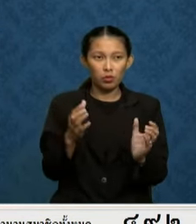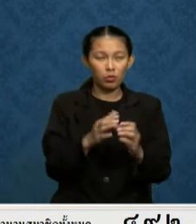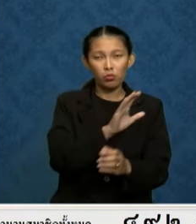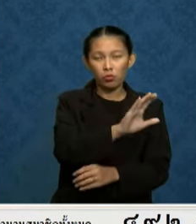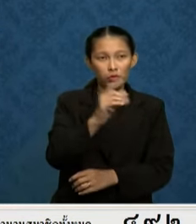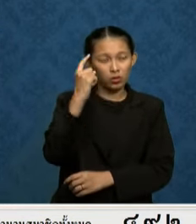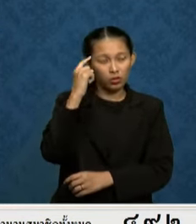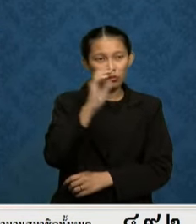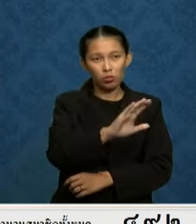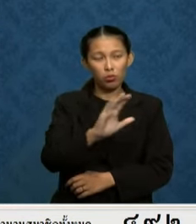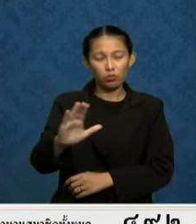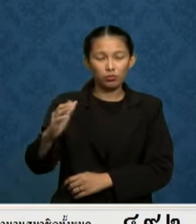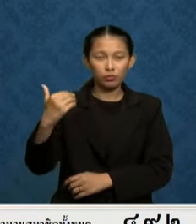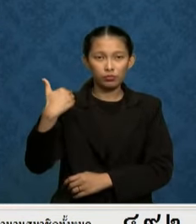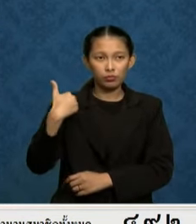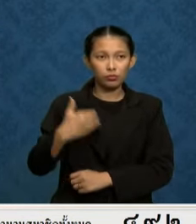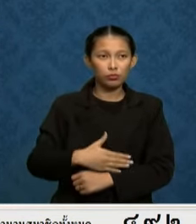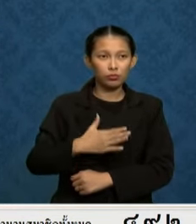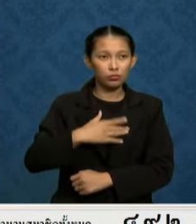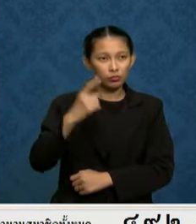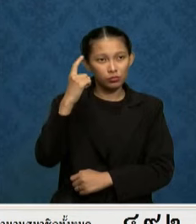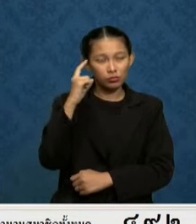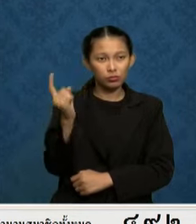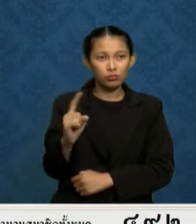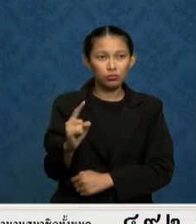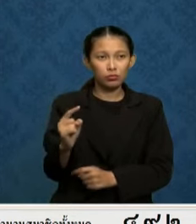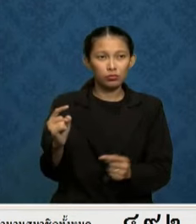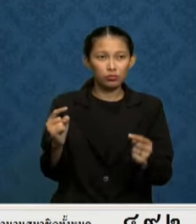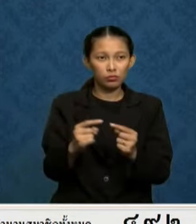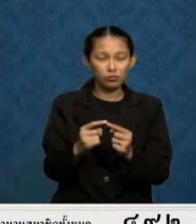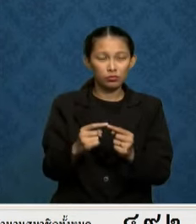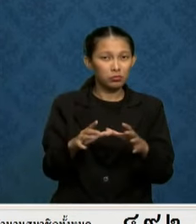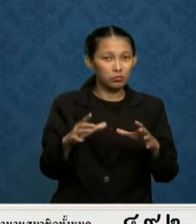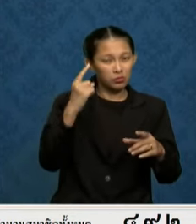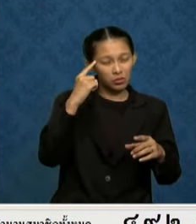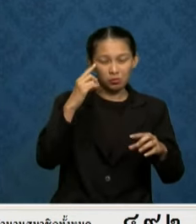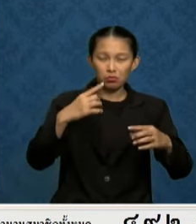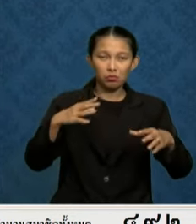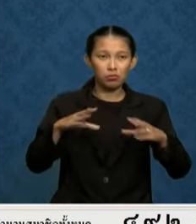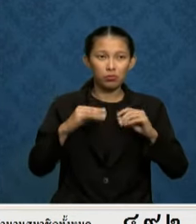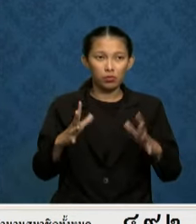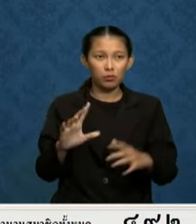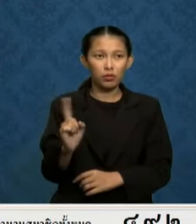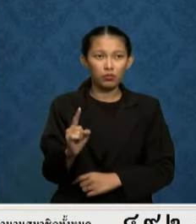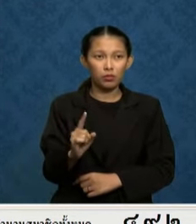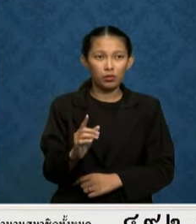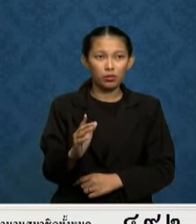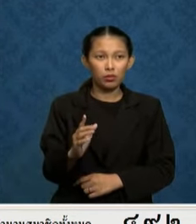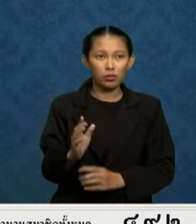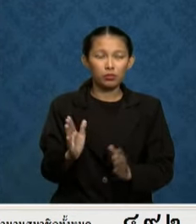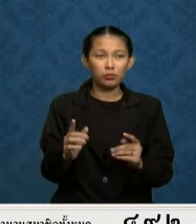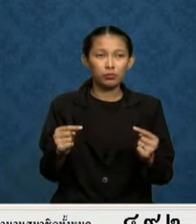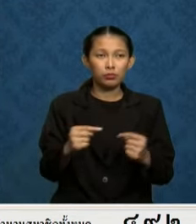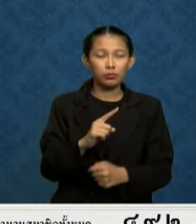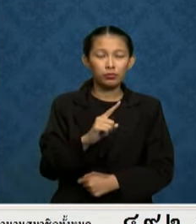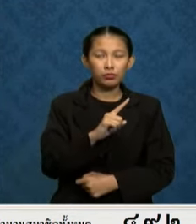นสผม ผมไมใหควเห็นไปในทรนี้นะครับในส่วทว่าไมเหนดวยว่า และความเห็นตรนี้ในฐานะข